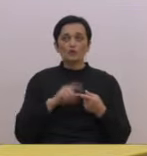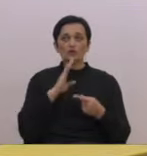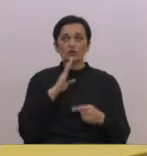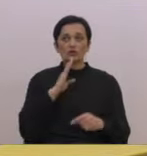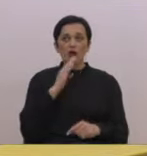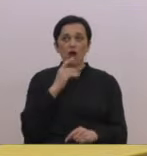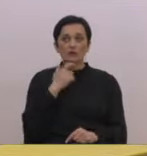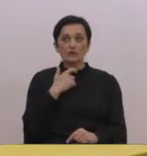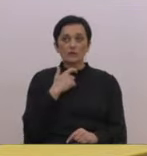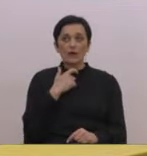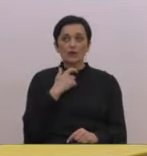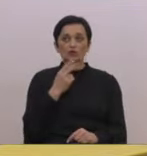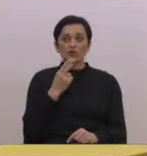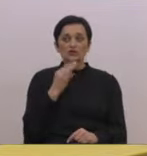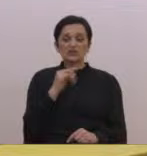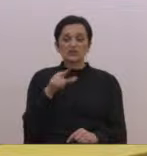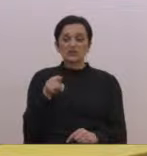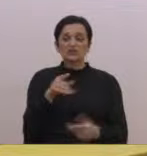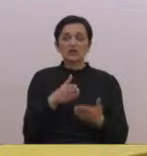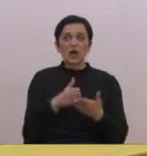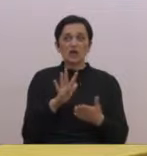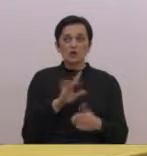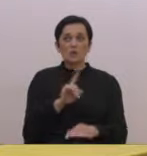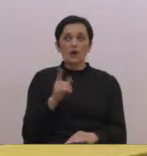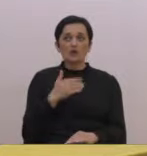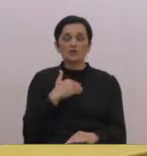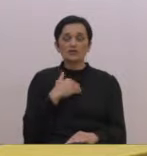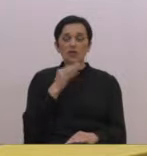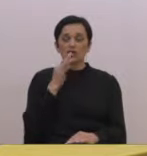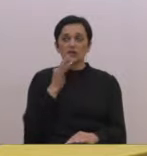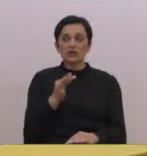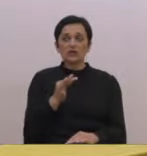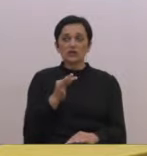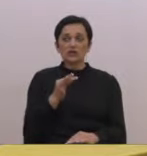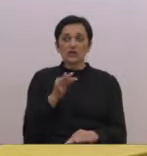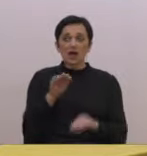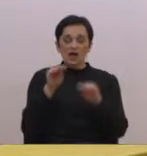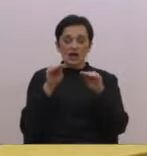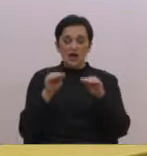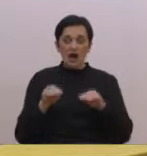ქალბატონი წითლიძე აქ არ არის, მაგრამ მინდა გითხრათ, რომ გაწერილია,